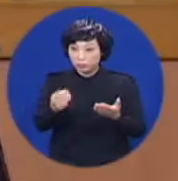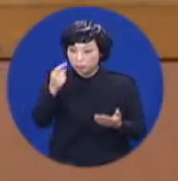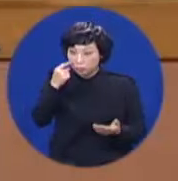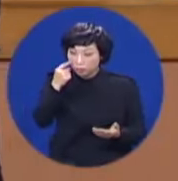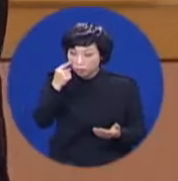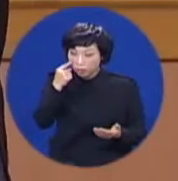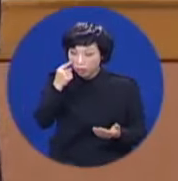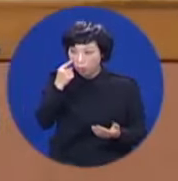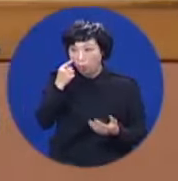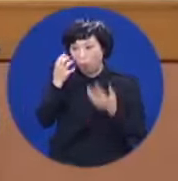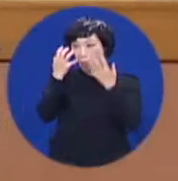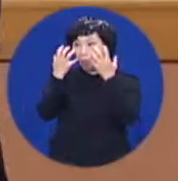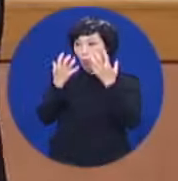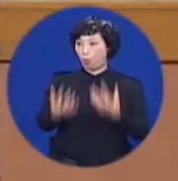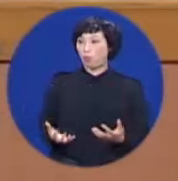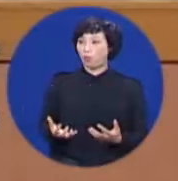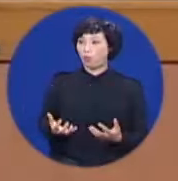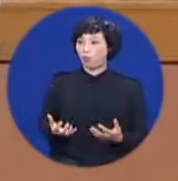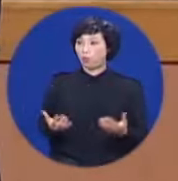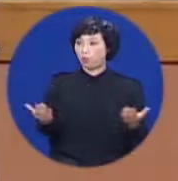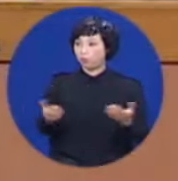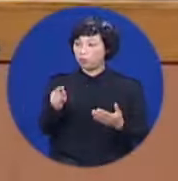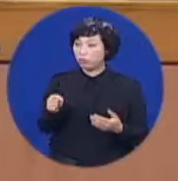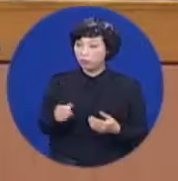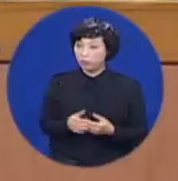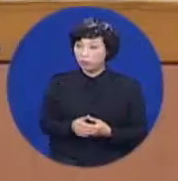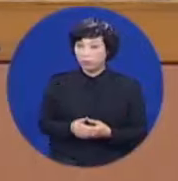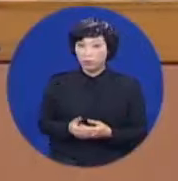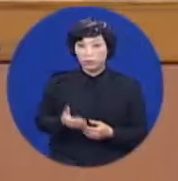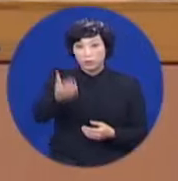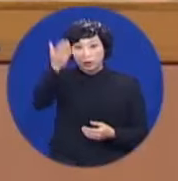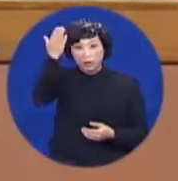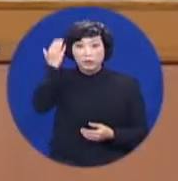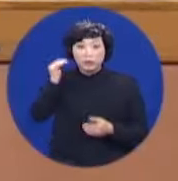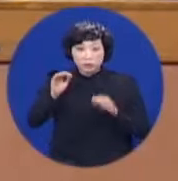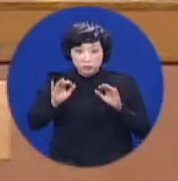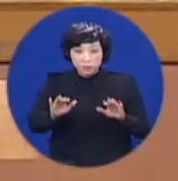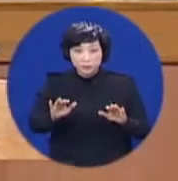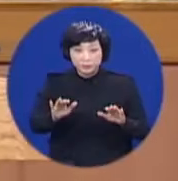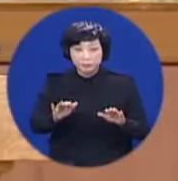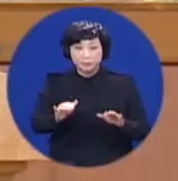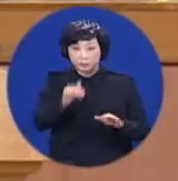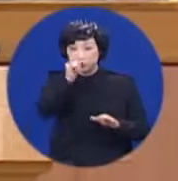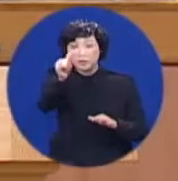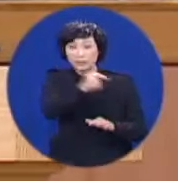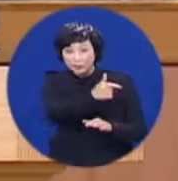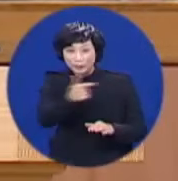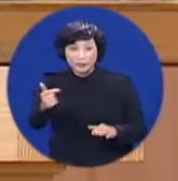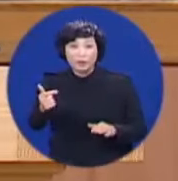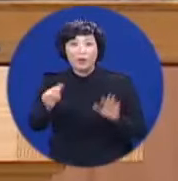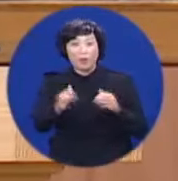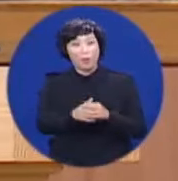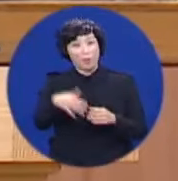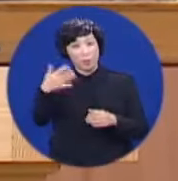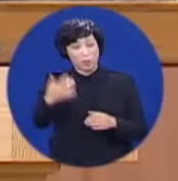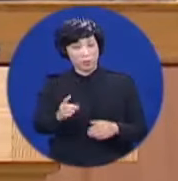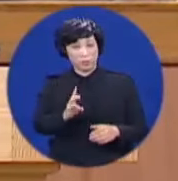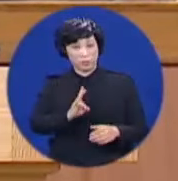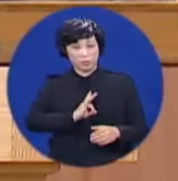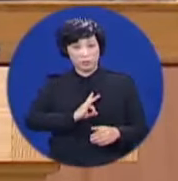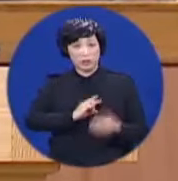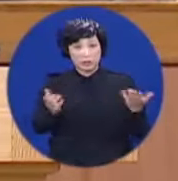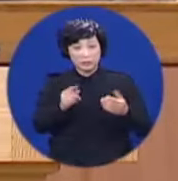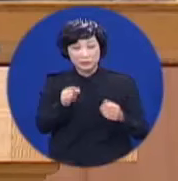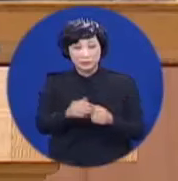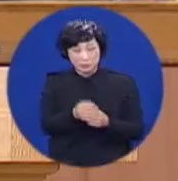엄청난 사람이 할 수 없는 과거의 그 훌륭한 대선지자들이